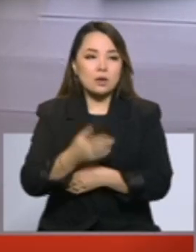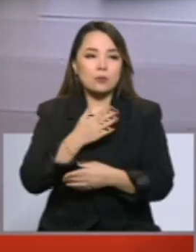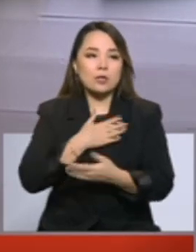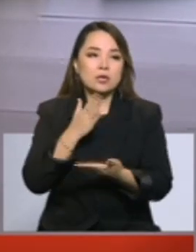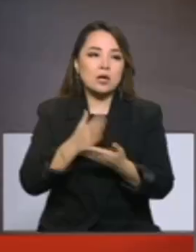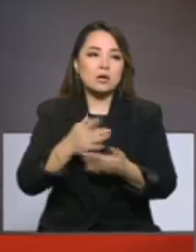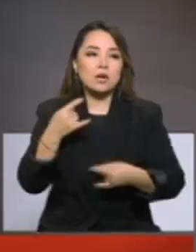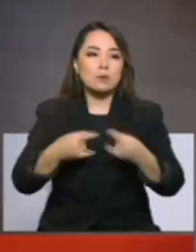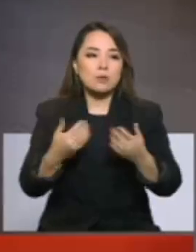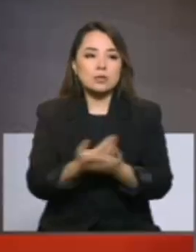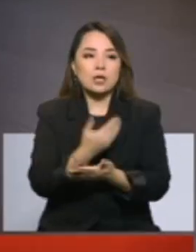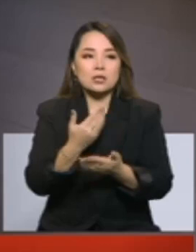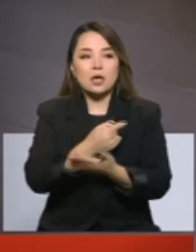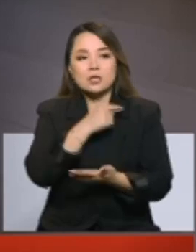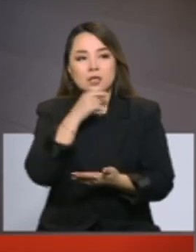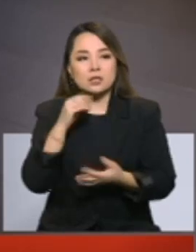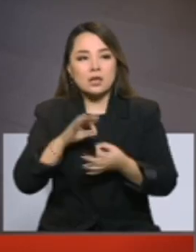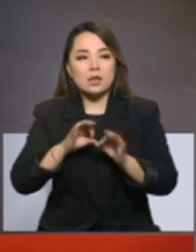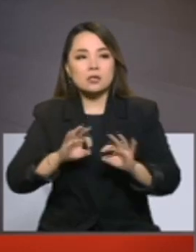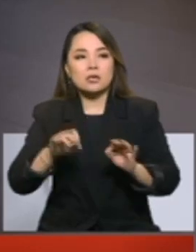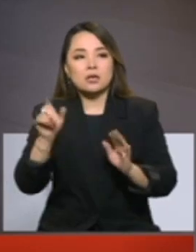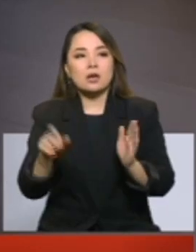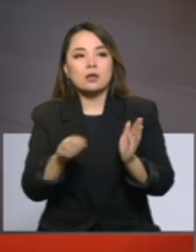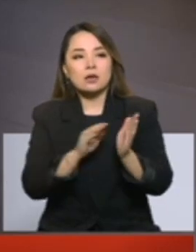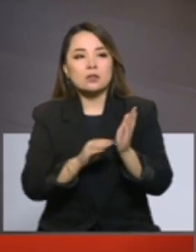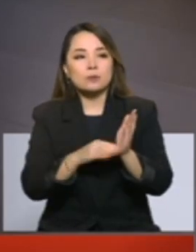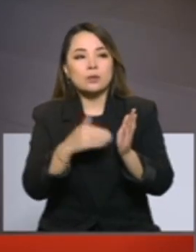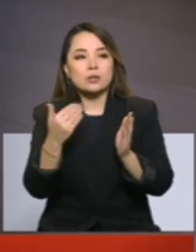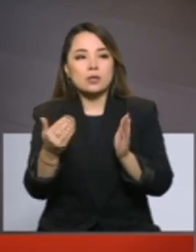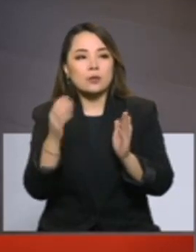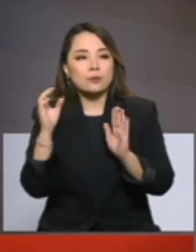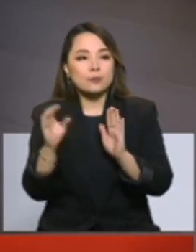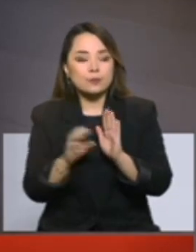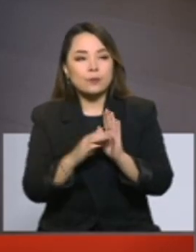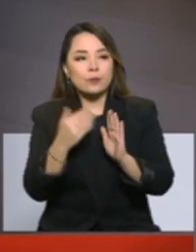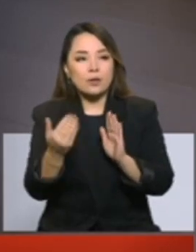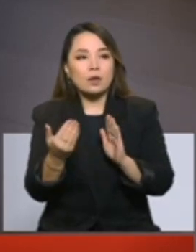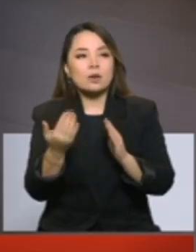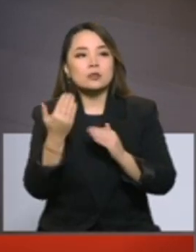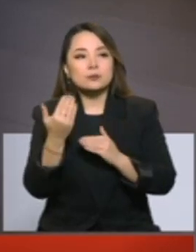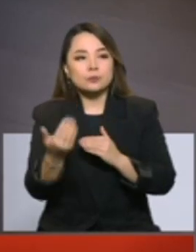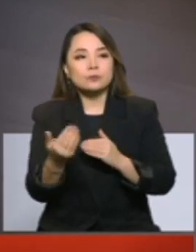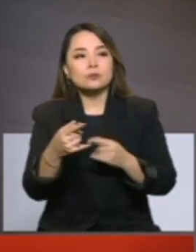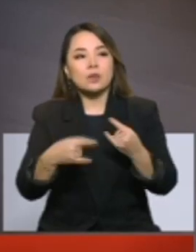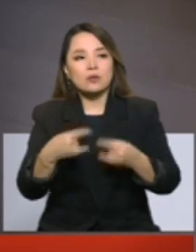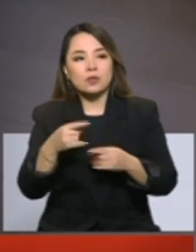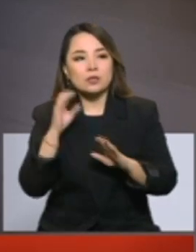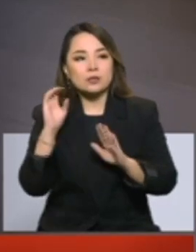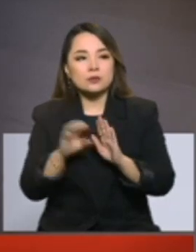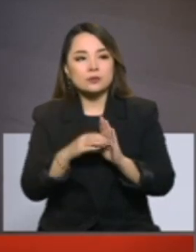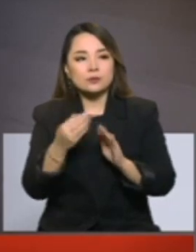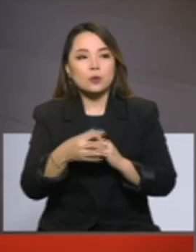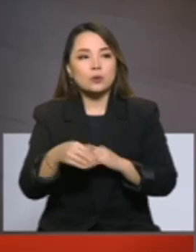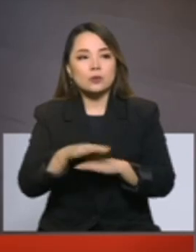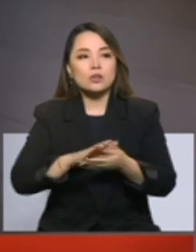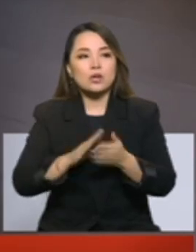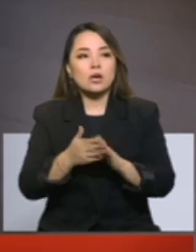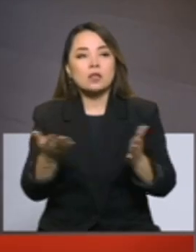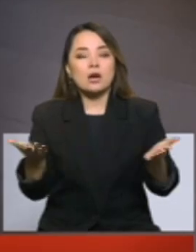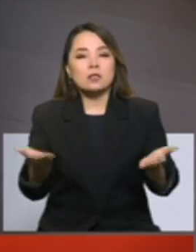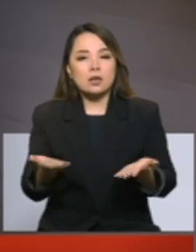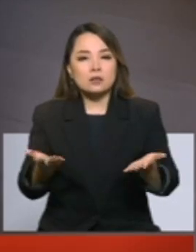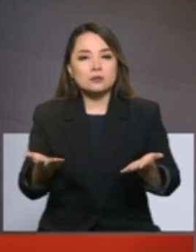тікелей байланысқа Ресейдегі меншікті тілшіміз Индира Бегайдар шығып тұр. Индира, сіз эфирдесіз, көрші елдегі жағдай